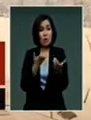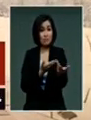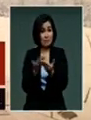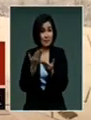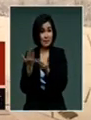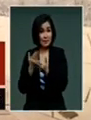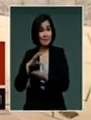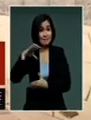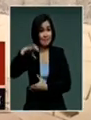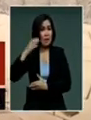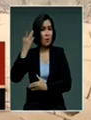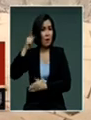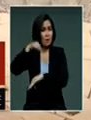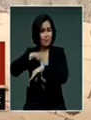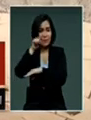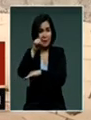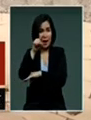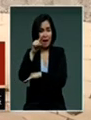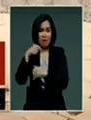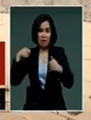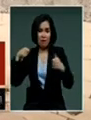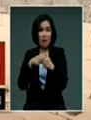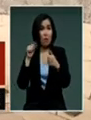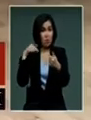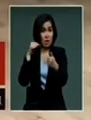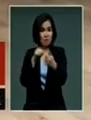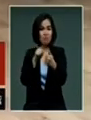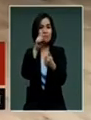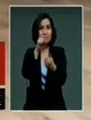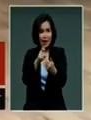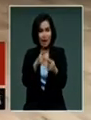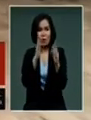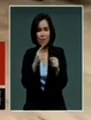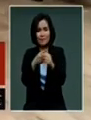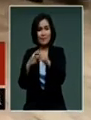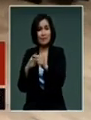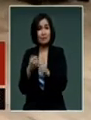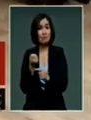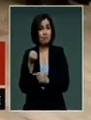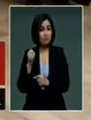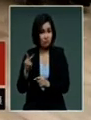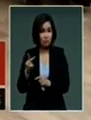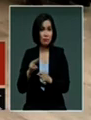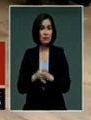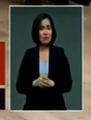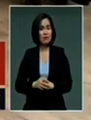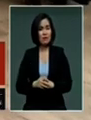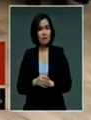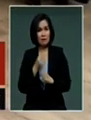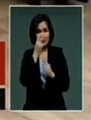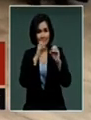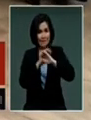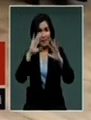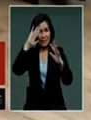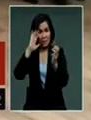ในช่วงบ่ายของวันนี้ก็ทำให้หญิงคนหนึ่งเสียชีวิตแล้วก็มีผู้บาดเจ็บอีก12 คนด้วยนะคะเหตุการณ์เกิดขึ้นอุกอาจมากตำรว